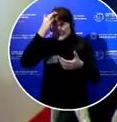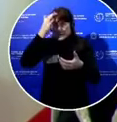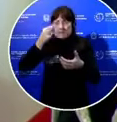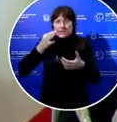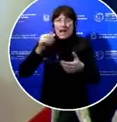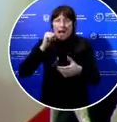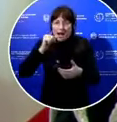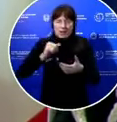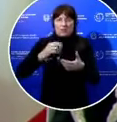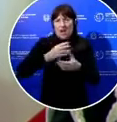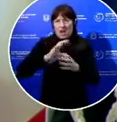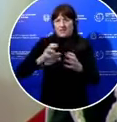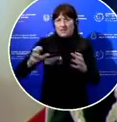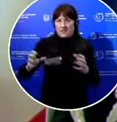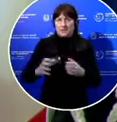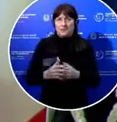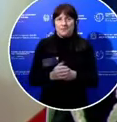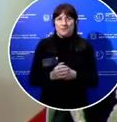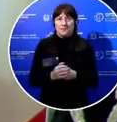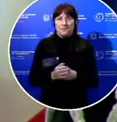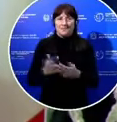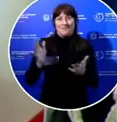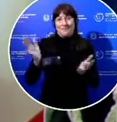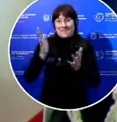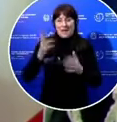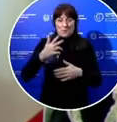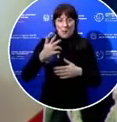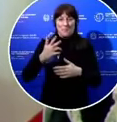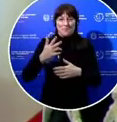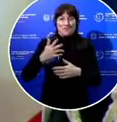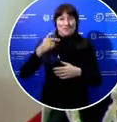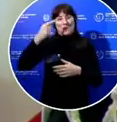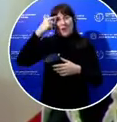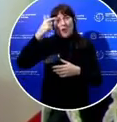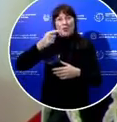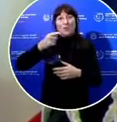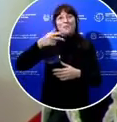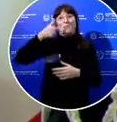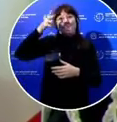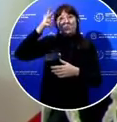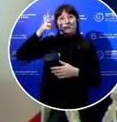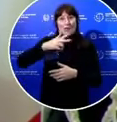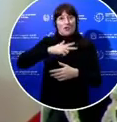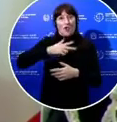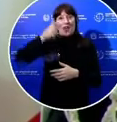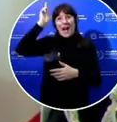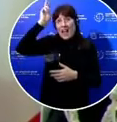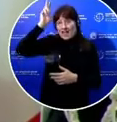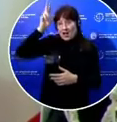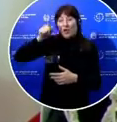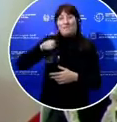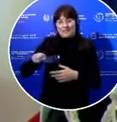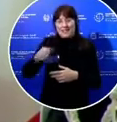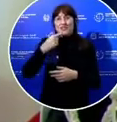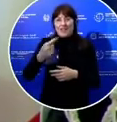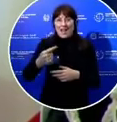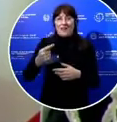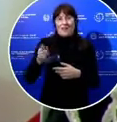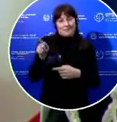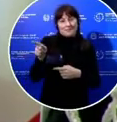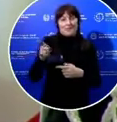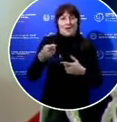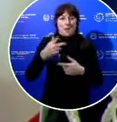nostro prete da marciapiede, come amava definirsi Don Andrea Gallo, diceva spesso che la